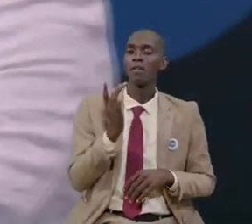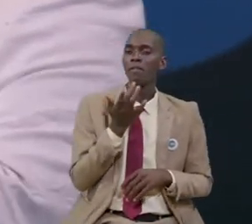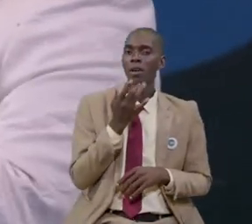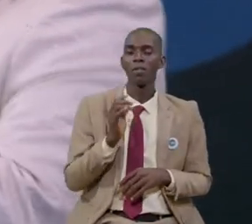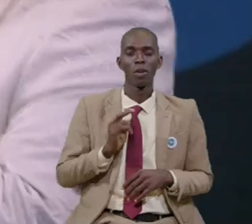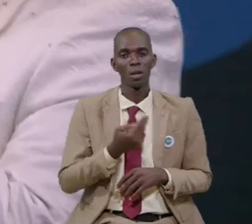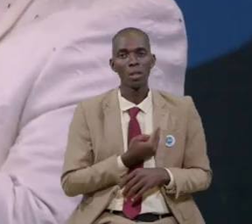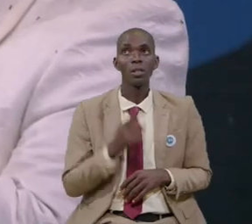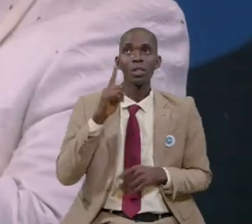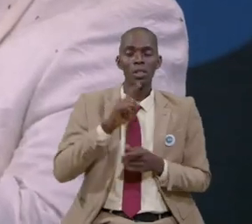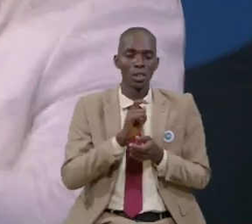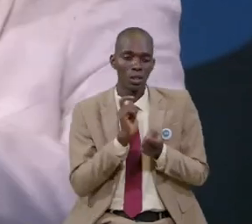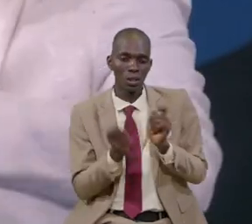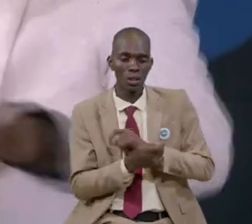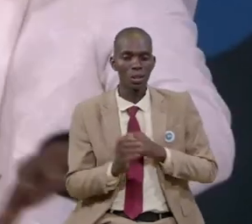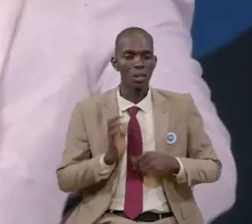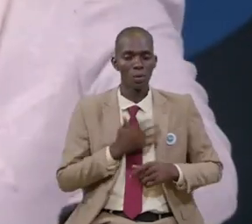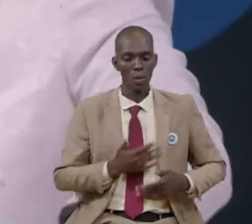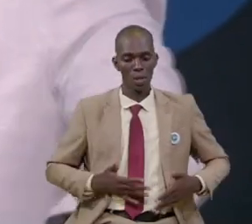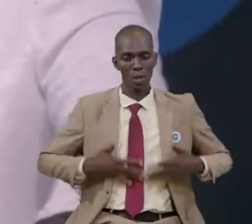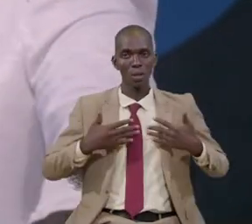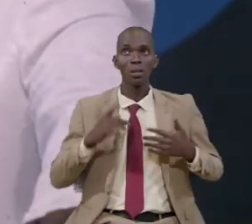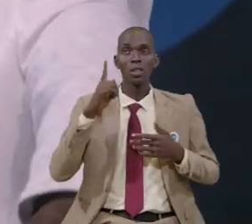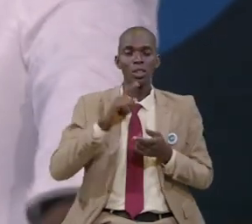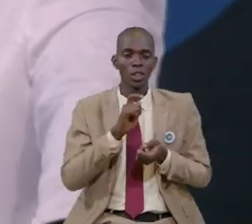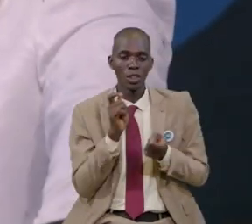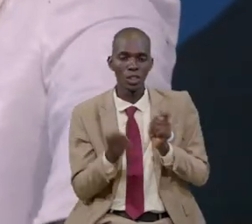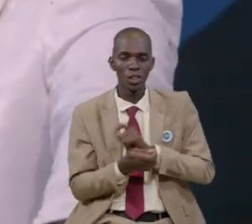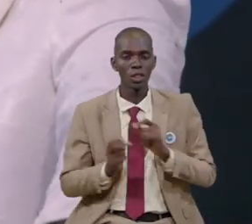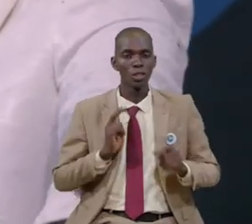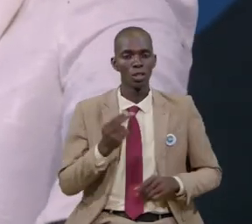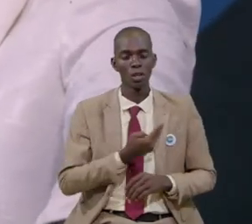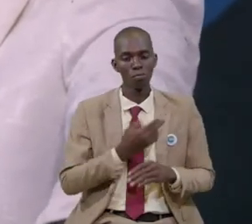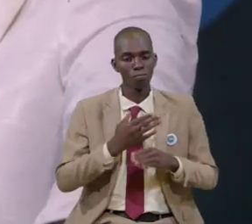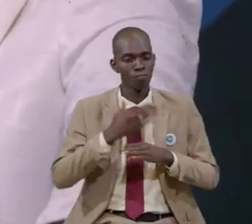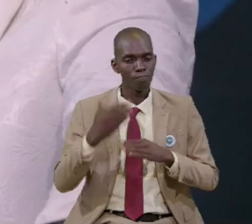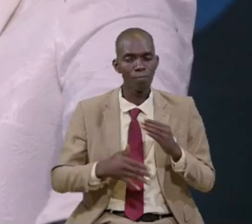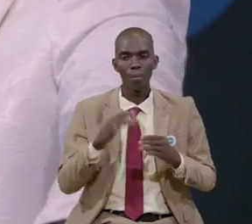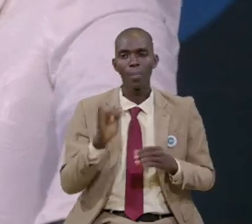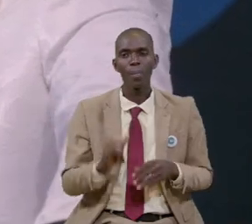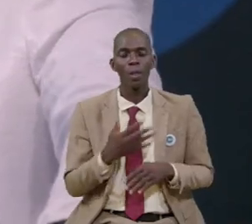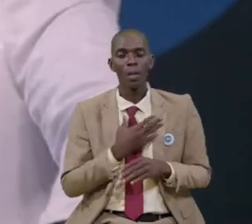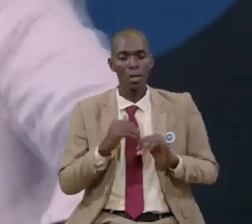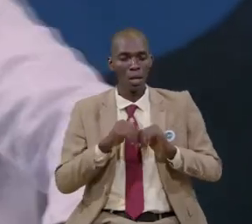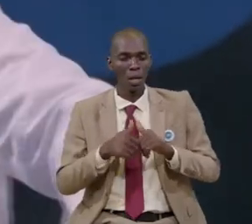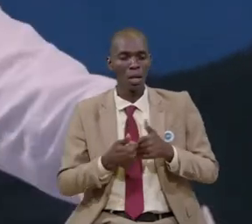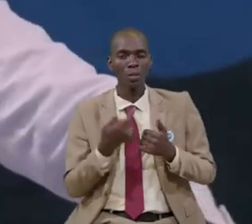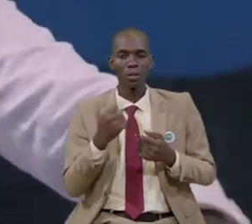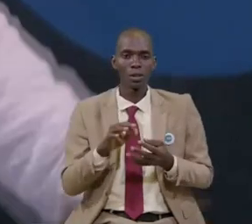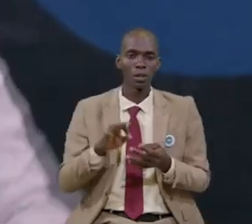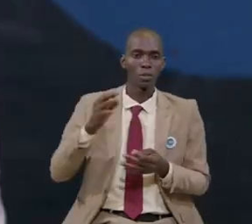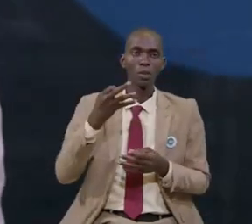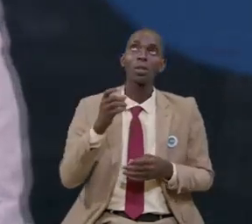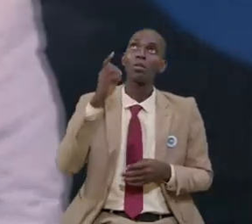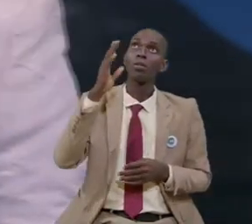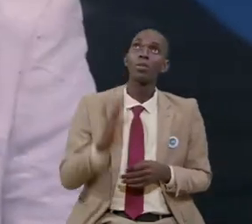notre vie. Il nous change complètement. Et maintenant, l'Esprit de Dieu rend témoignage dans notre